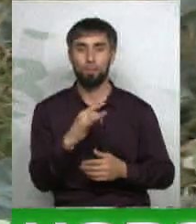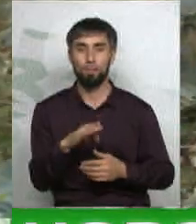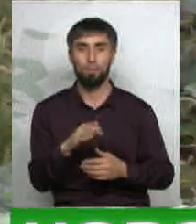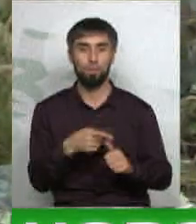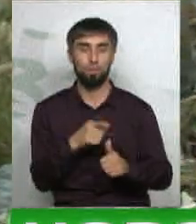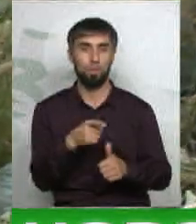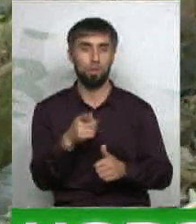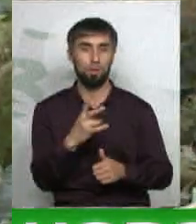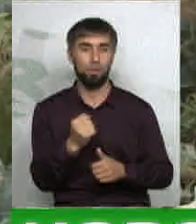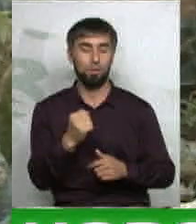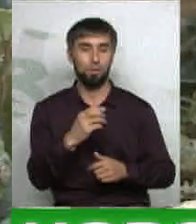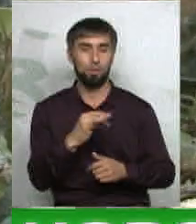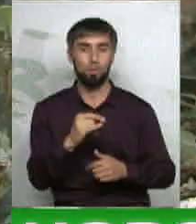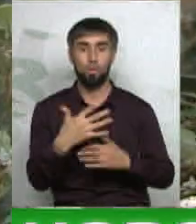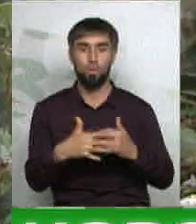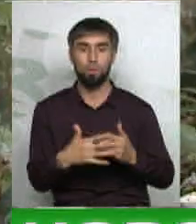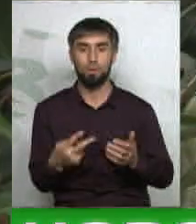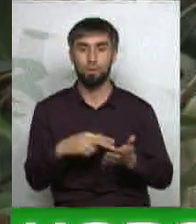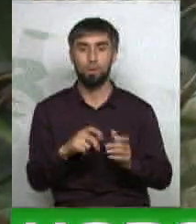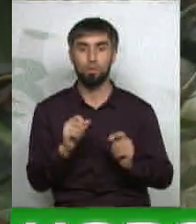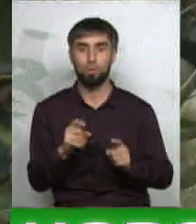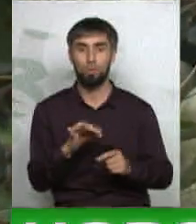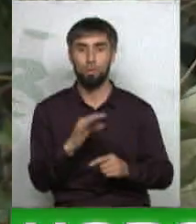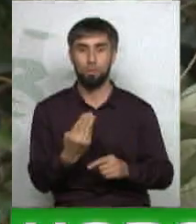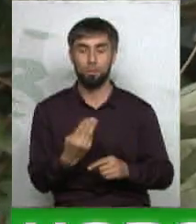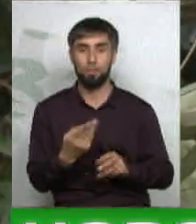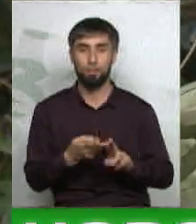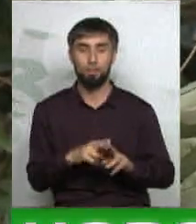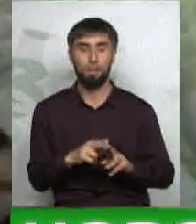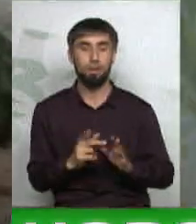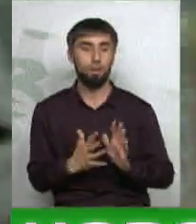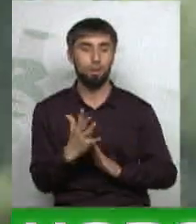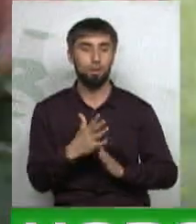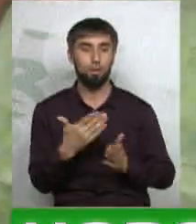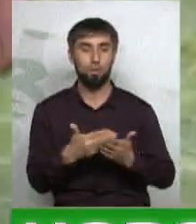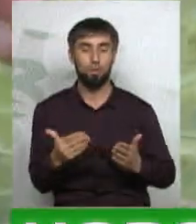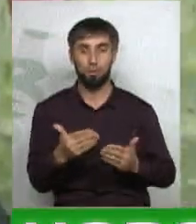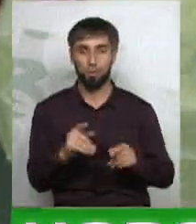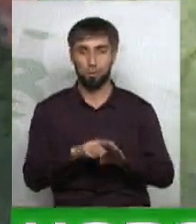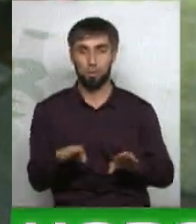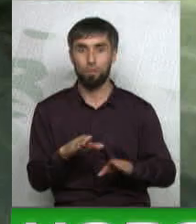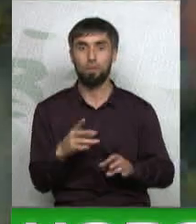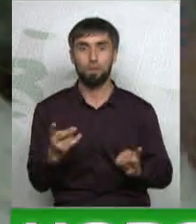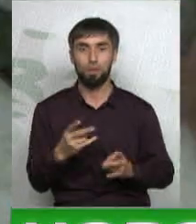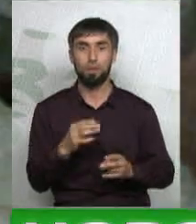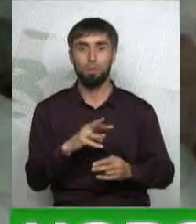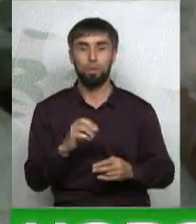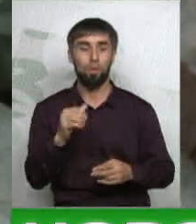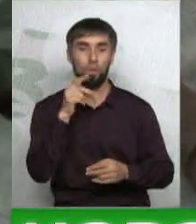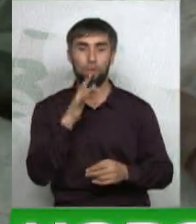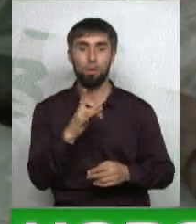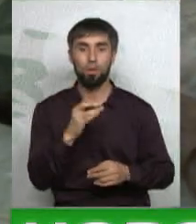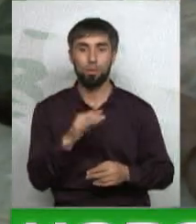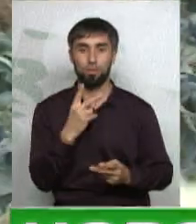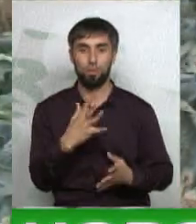на славу. В этом году капуста стала золотым овощем. Поэтому расти такой урожай особенно необходимо. Тем более, когда